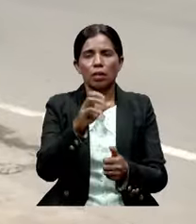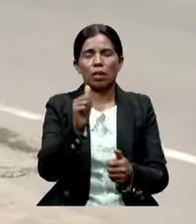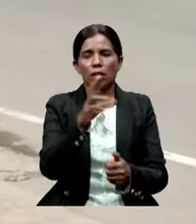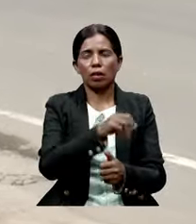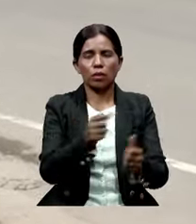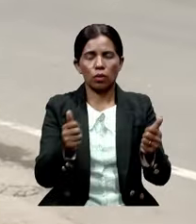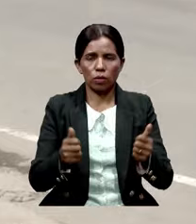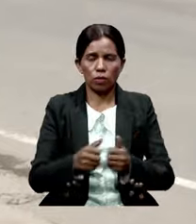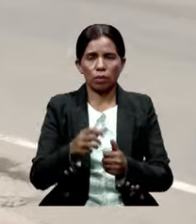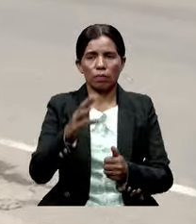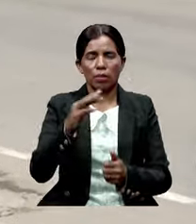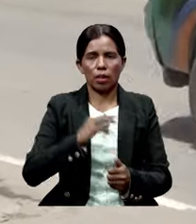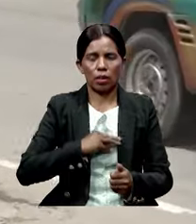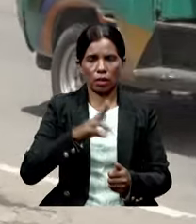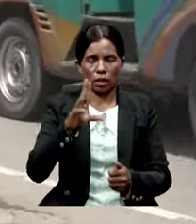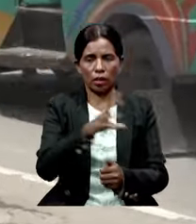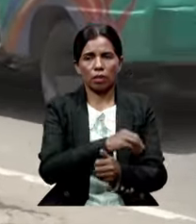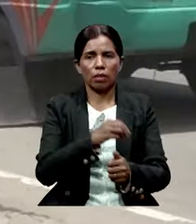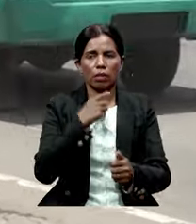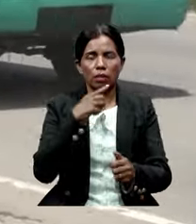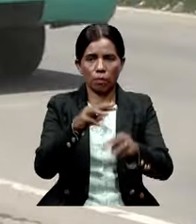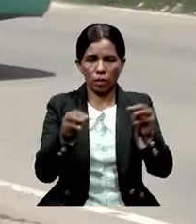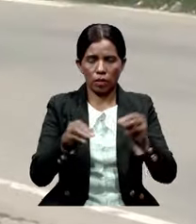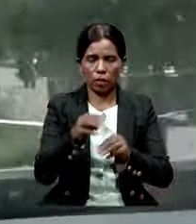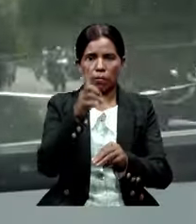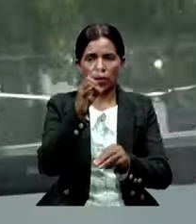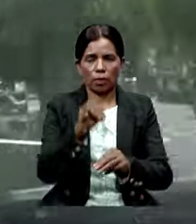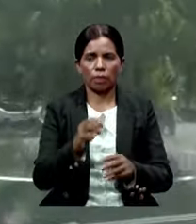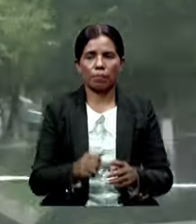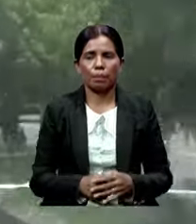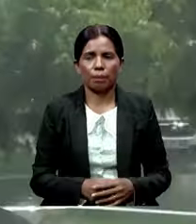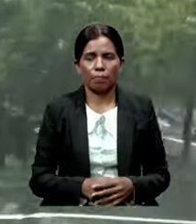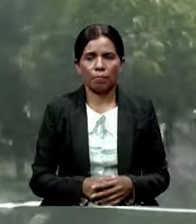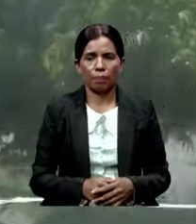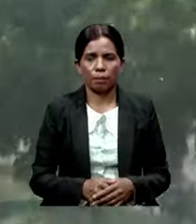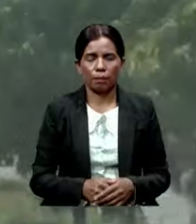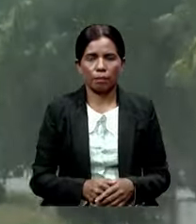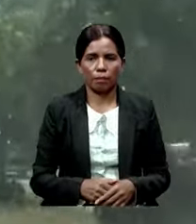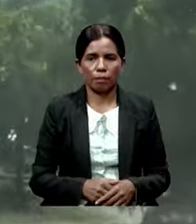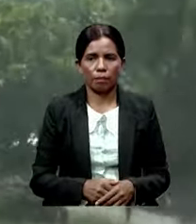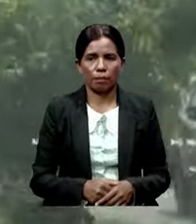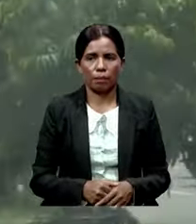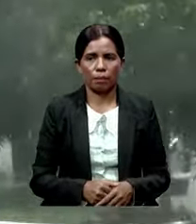suku Manewana, posto administrativo Dom Alisso, município de Ili. Felícia Fonseca, bem-vinda, Simenes, GMN.